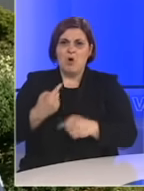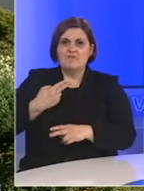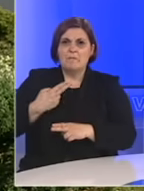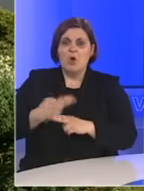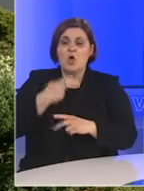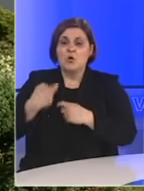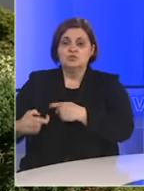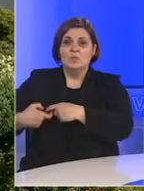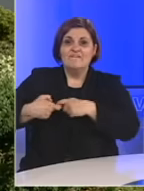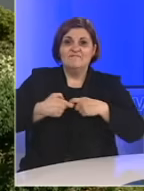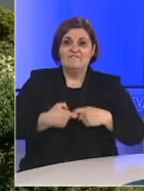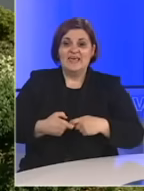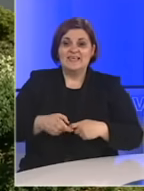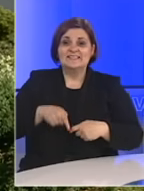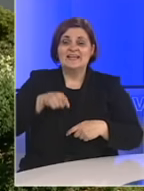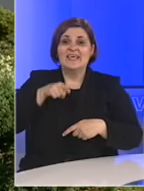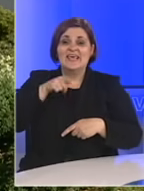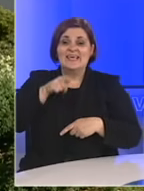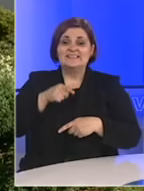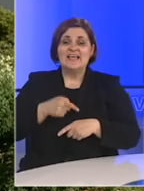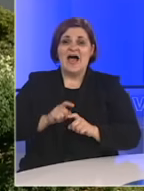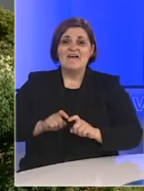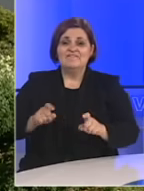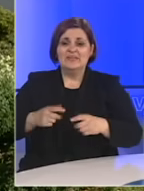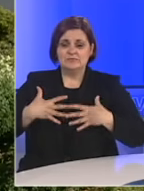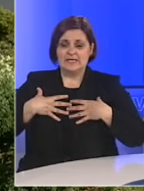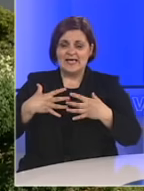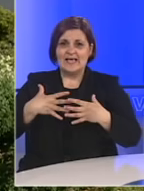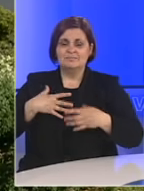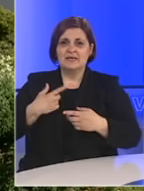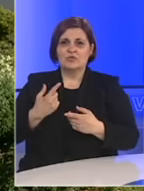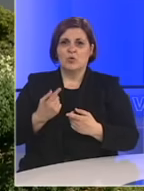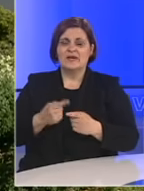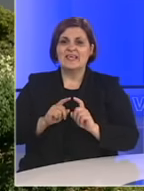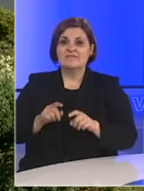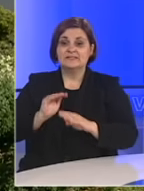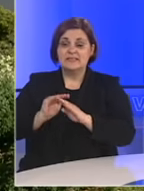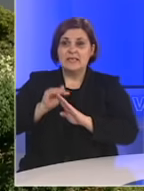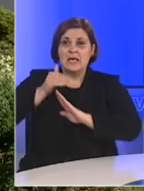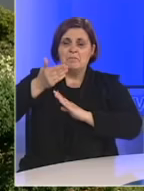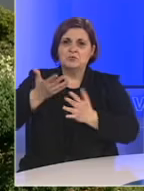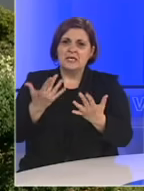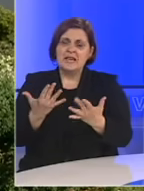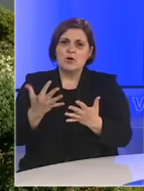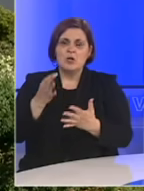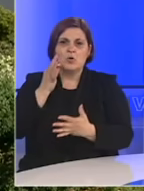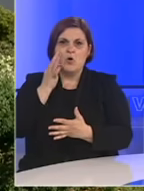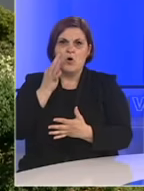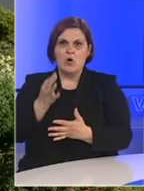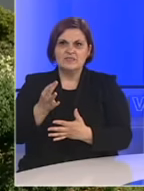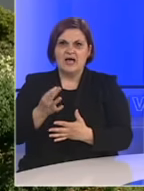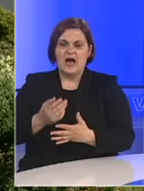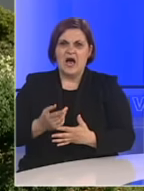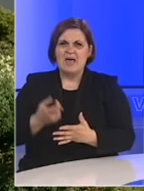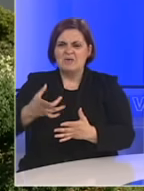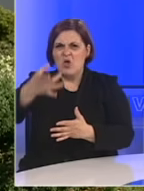su baš vezane za virusne respiratorne infekcije. Tek posle nekoliko dana, dakle, bilo